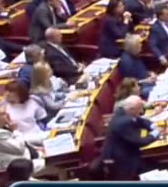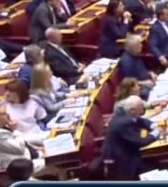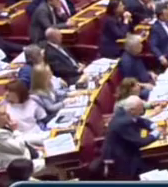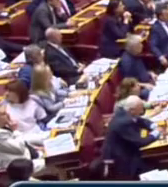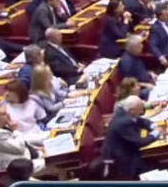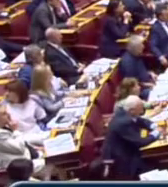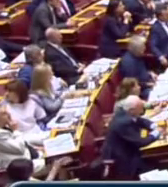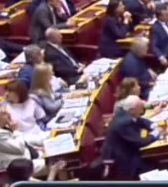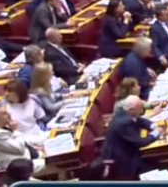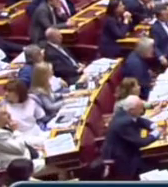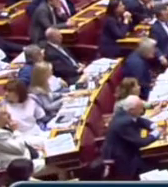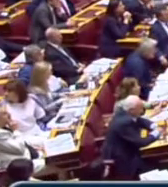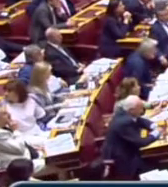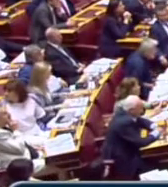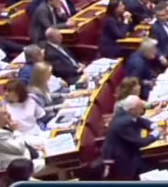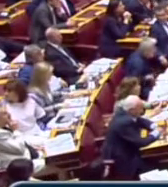Κύριε Μαντά, καθίστε.